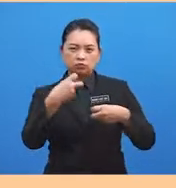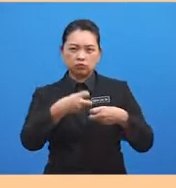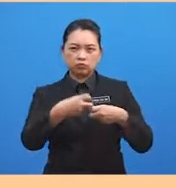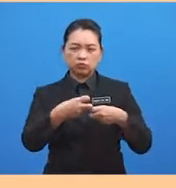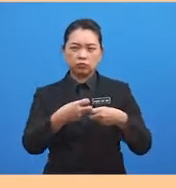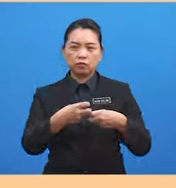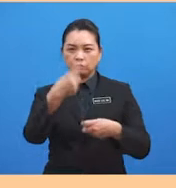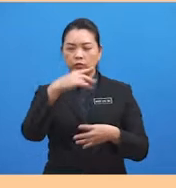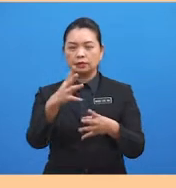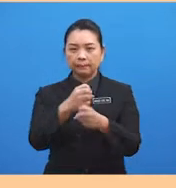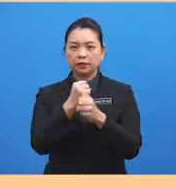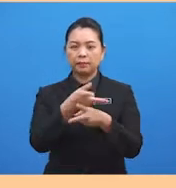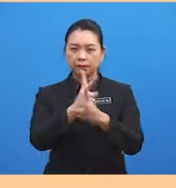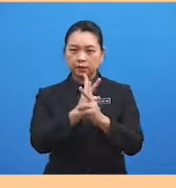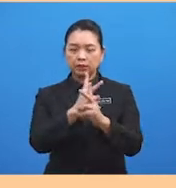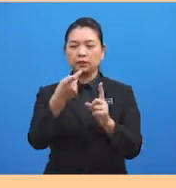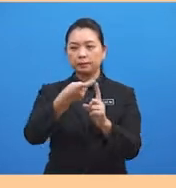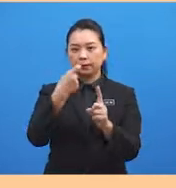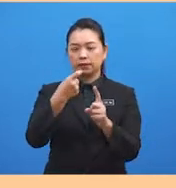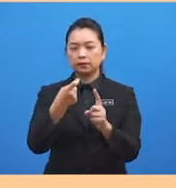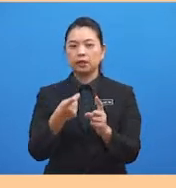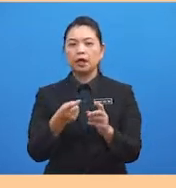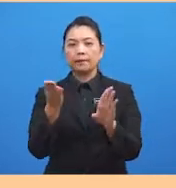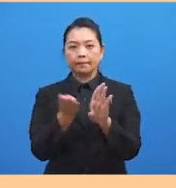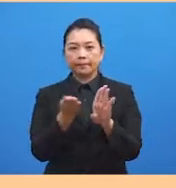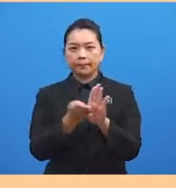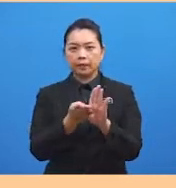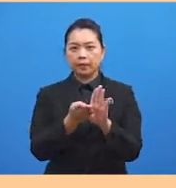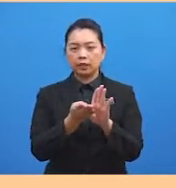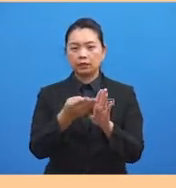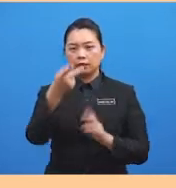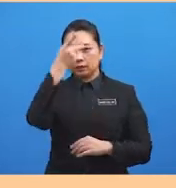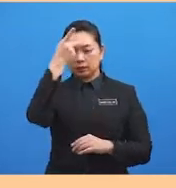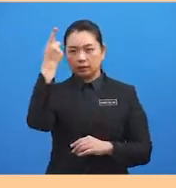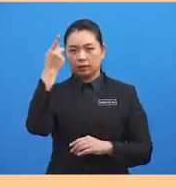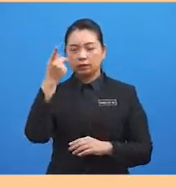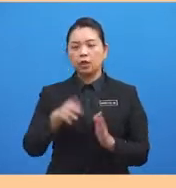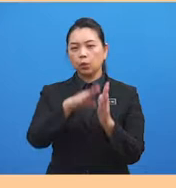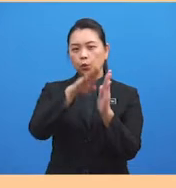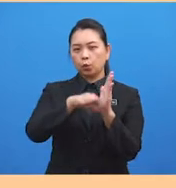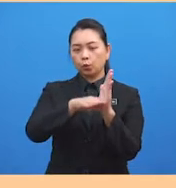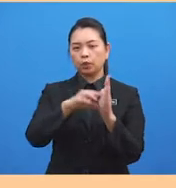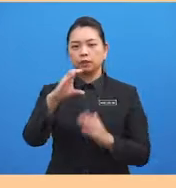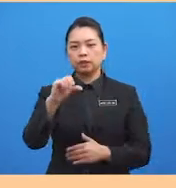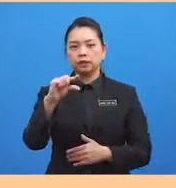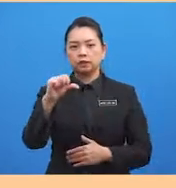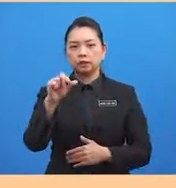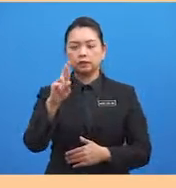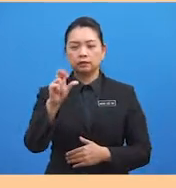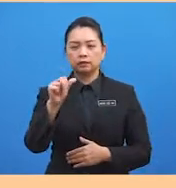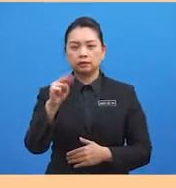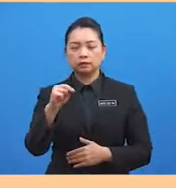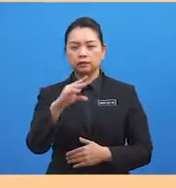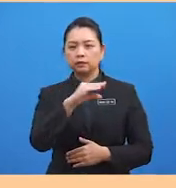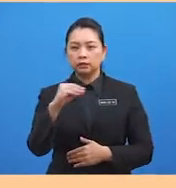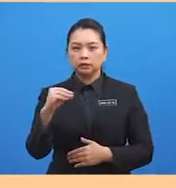mendapatkan pinjaman daripada bank kerana kekurangan cagaran dan